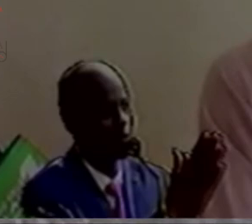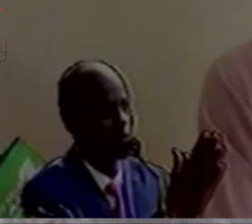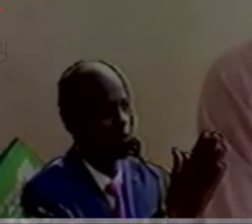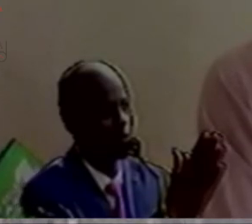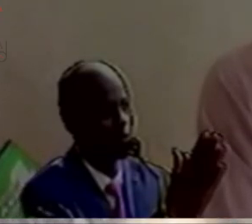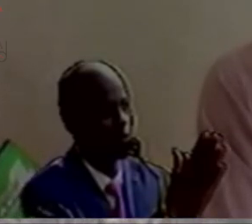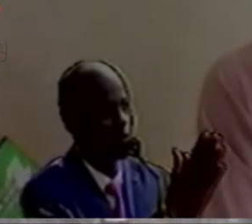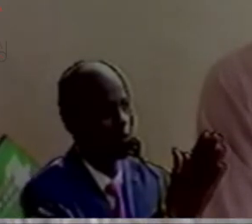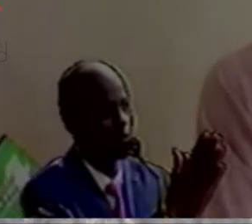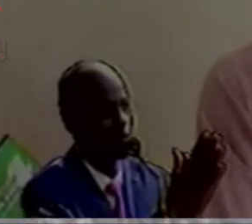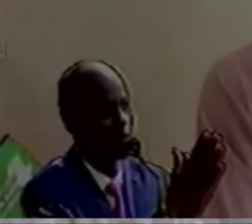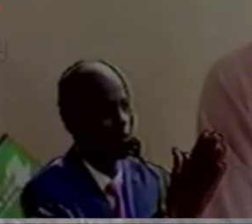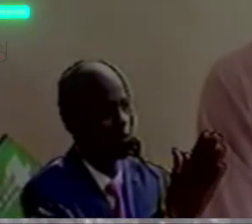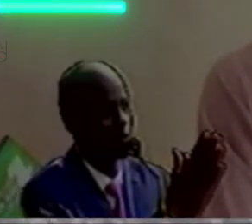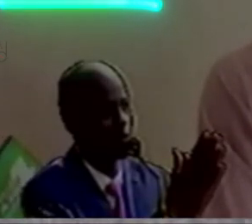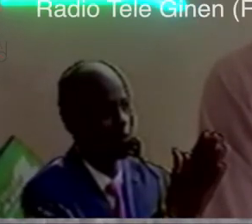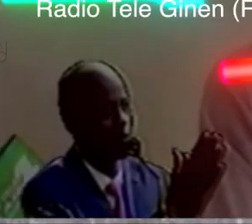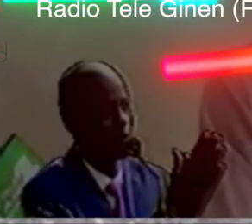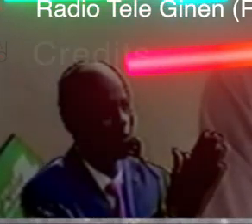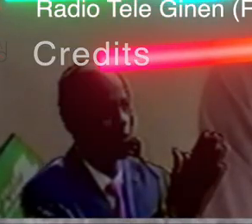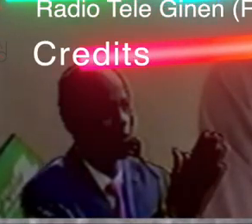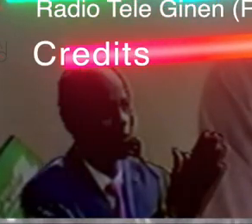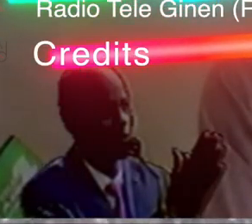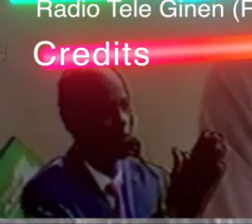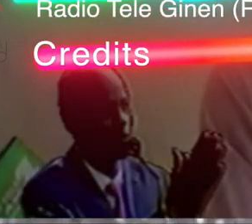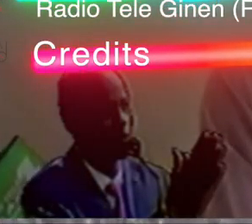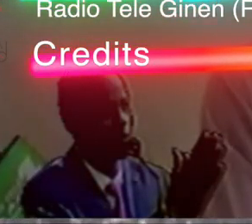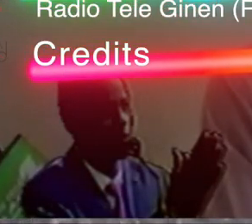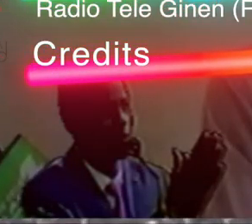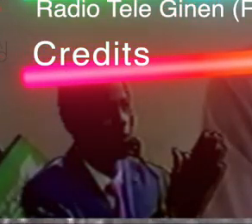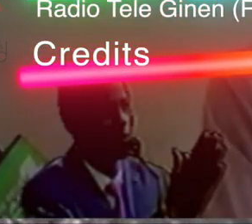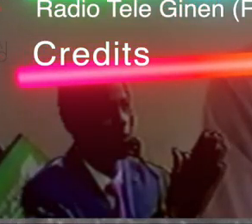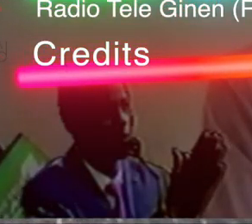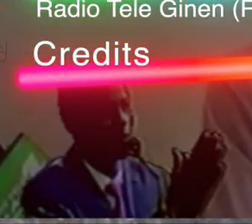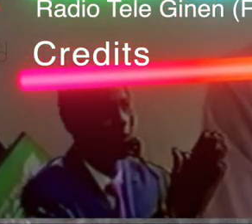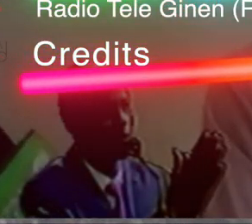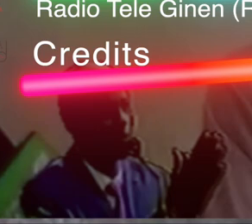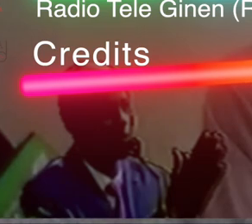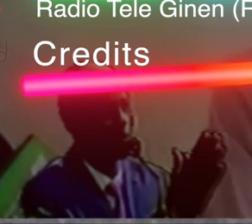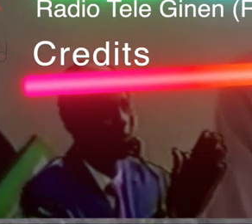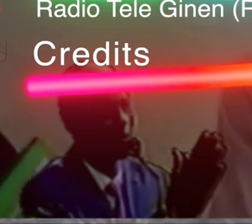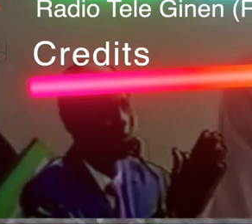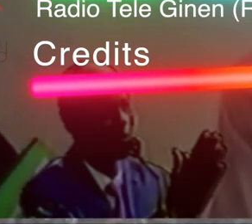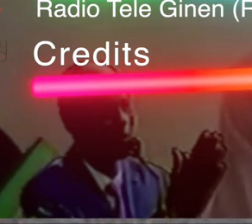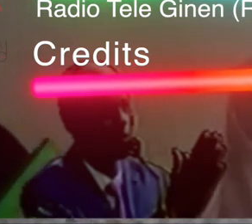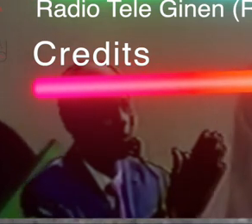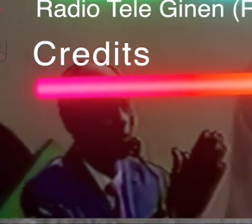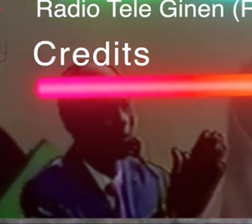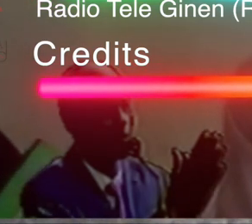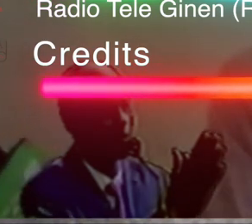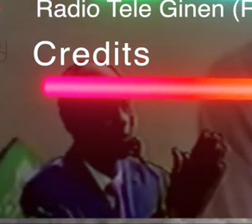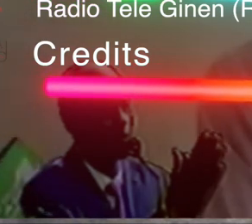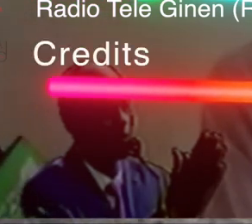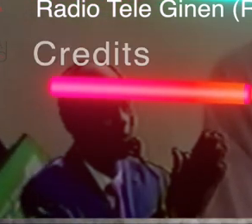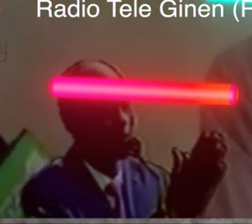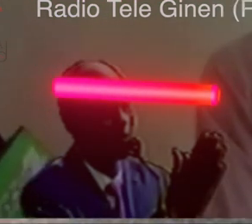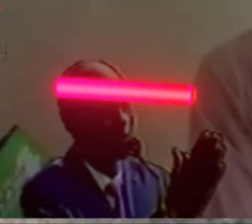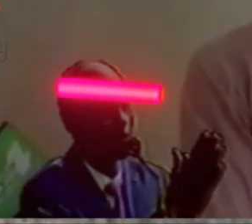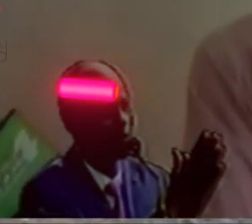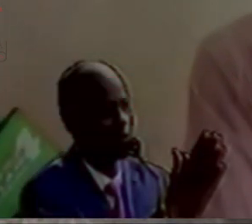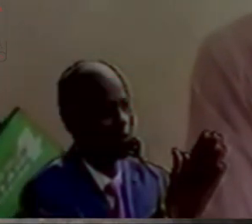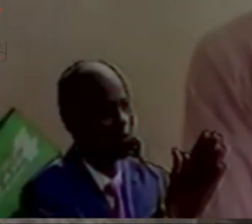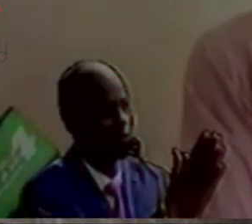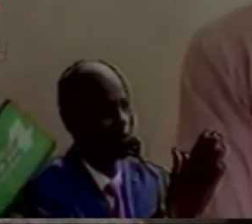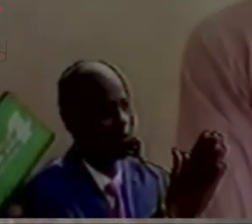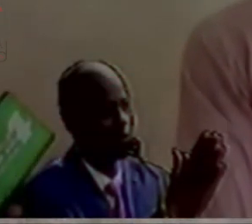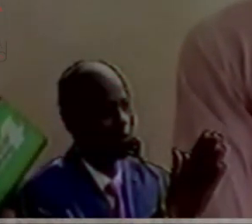prêté définitivement dans l'hôpital là, c'est-à-dire n'importe qui dans le monde qui a passé. Aux environs de l'hôpital, qui t'a un malaise